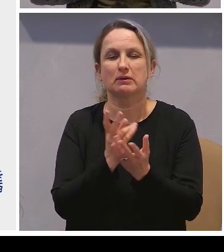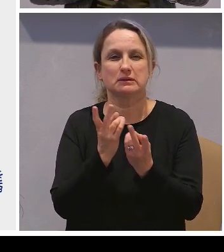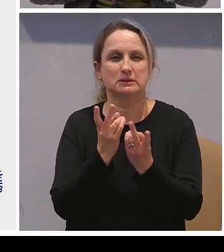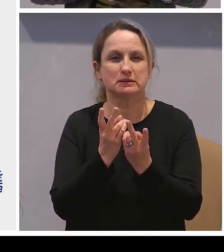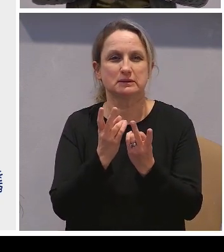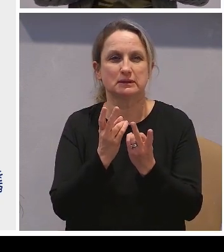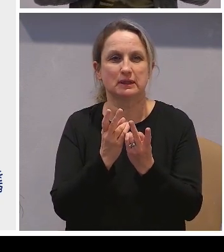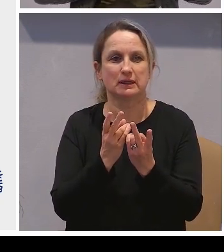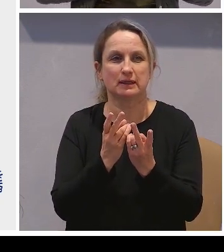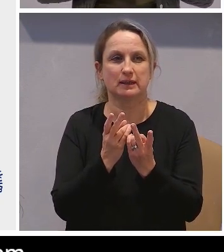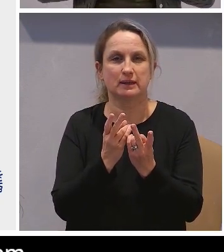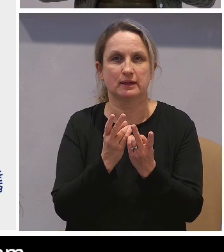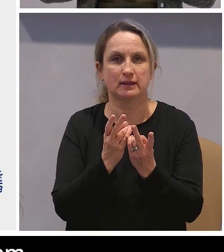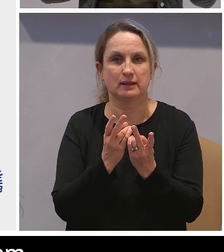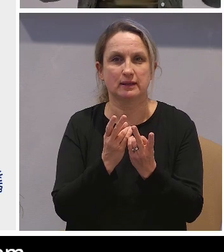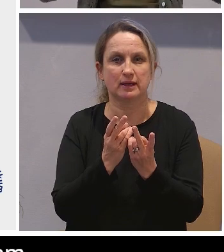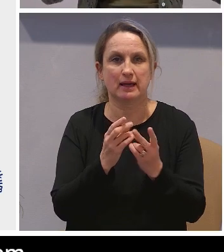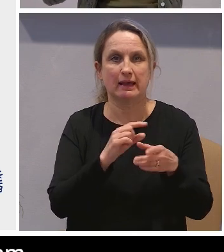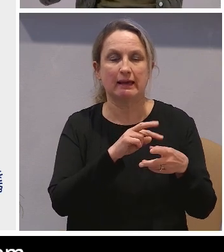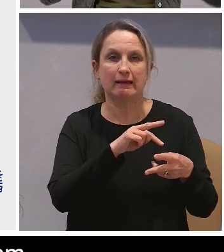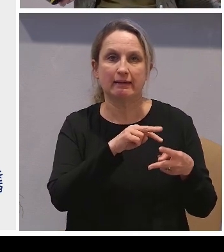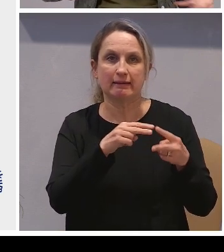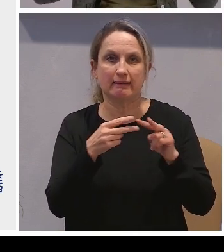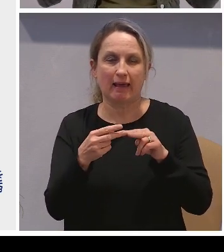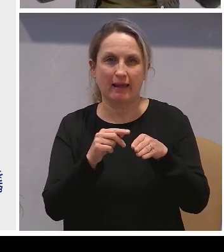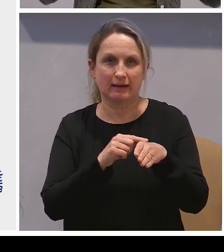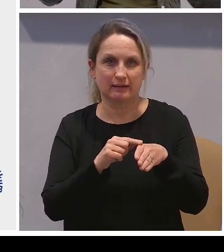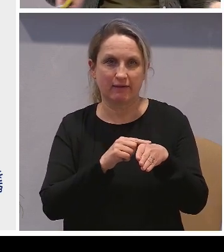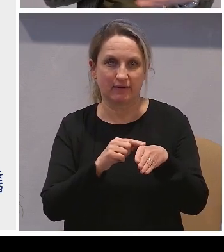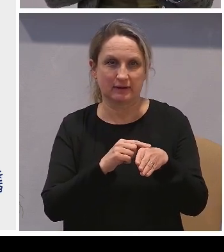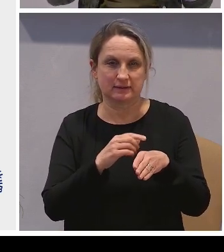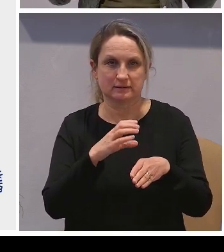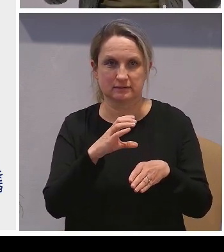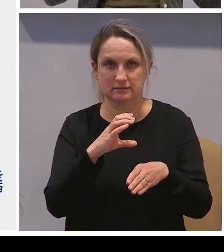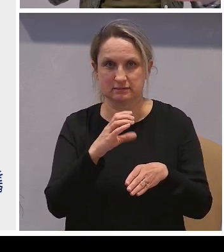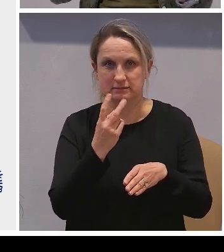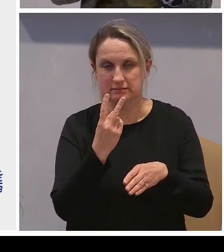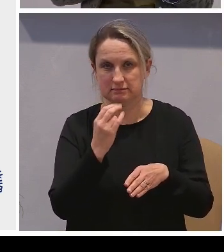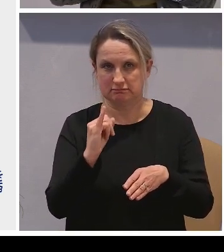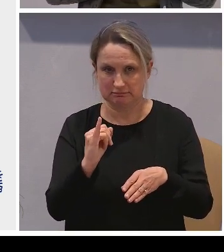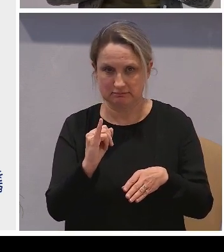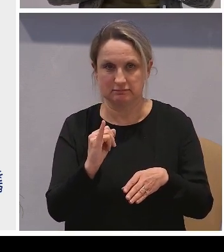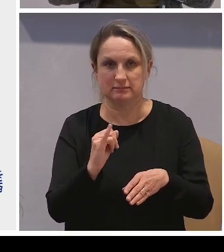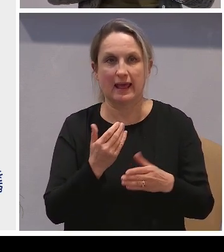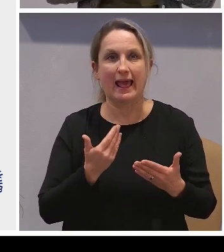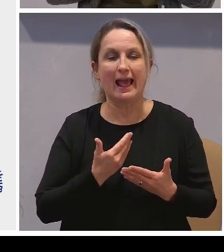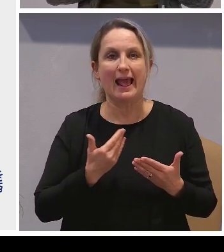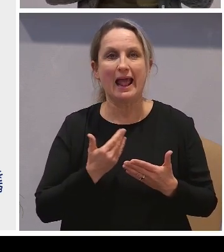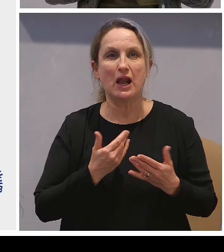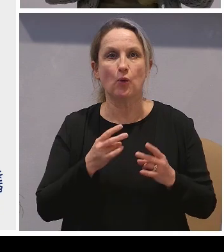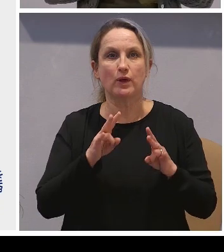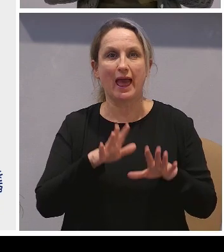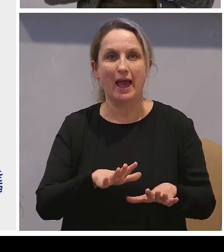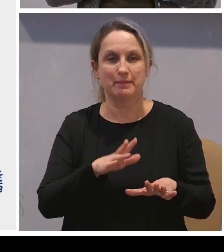explained at greater length today. geenidefektiga, see on inglise keeles siis survival motoneuron valk, ellujäämise valk.